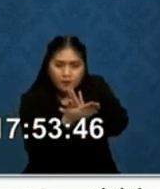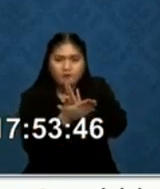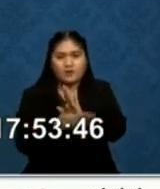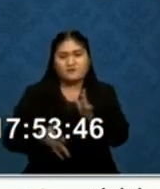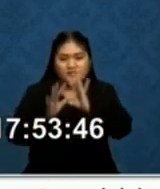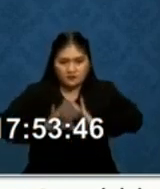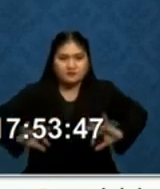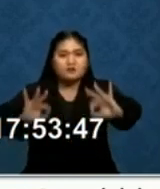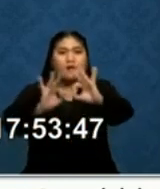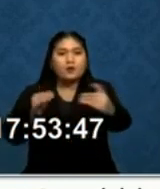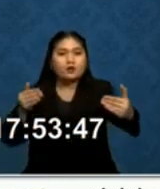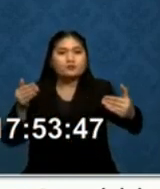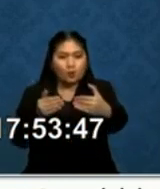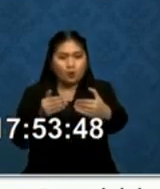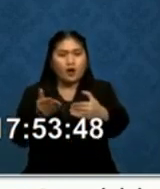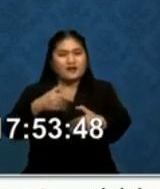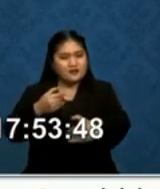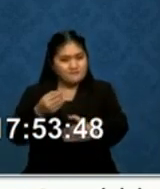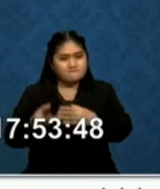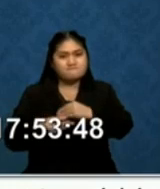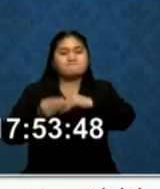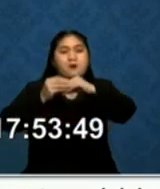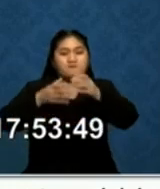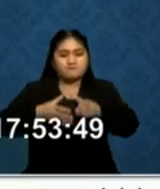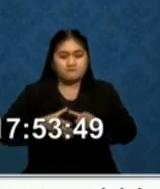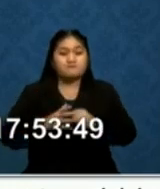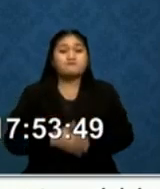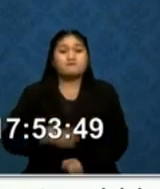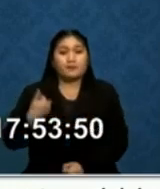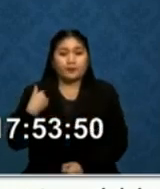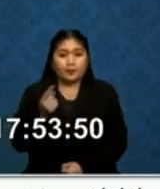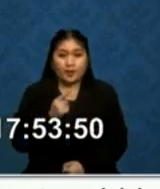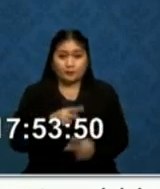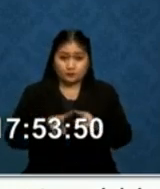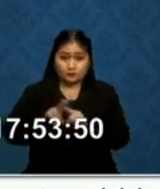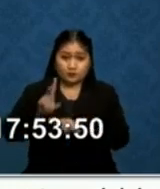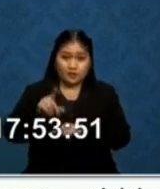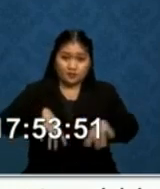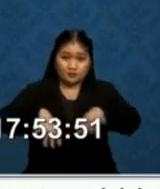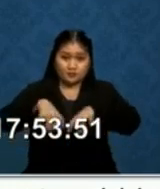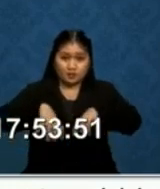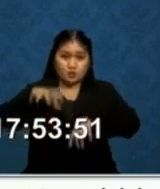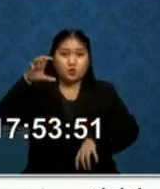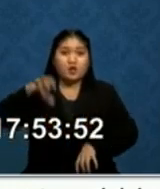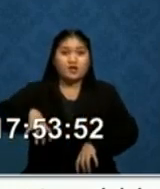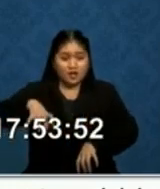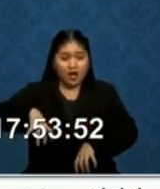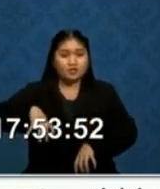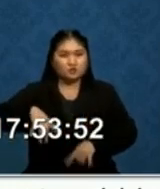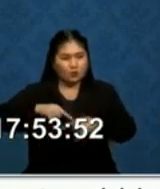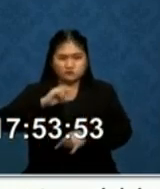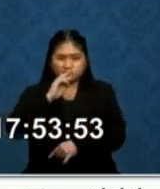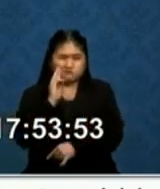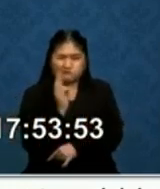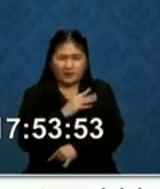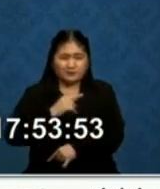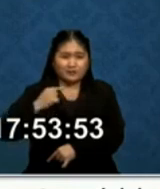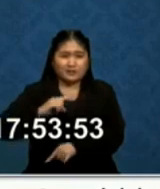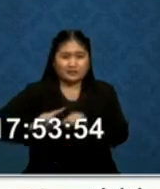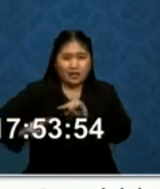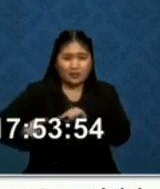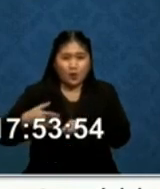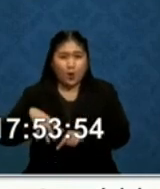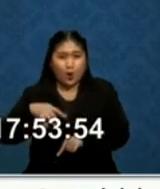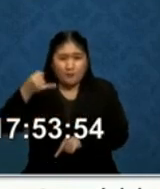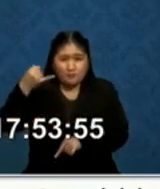ความสำคัญกับประเด็นนี้ให้มากขึ้นค่ะ2นะคะจัดหน่วยงานนะคะคดีความรุนแรงคดีความผิดแห่